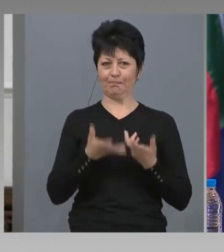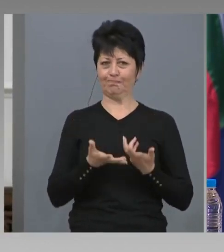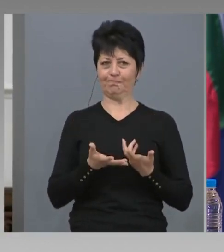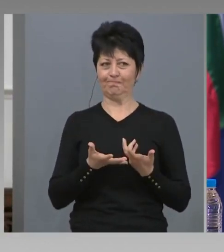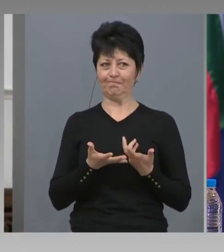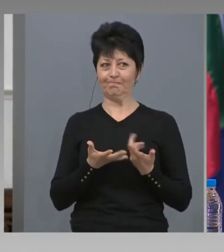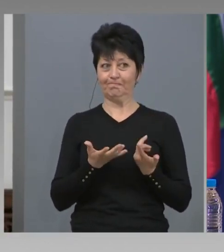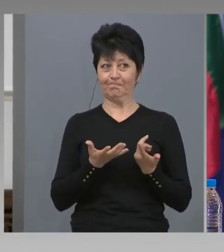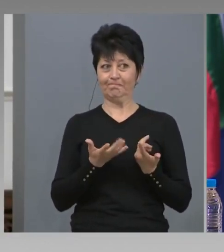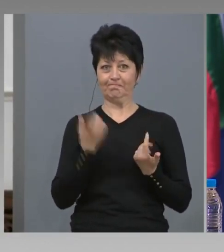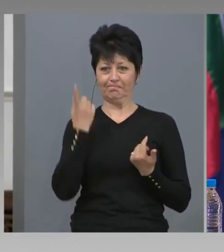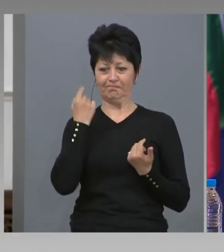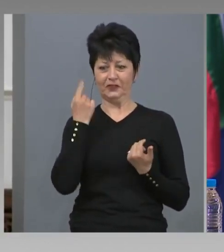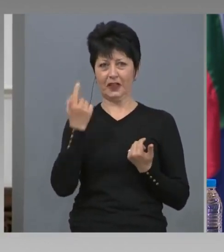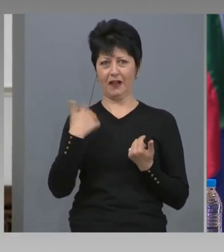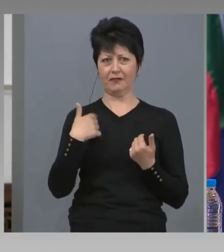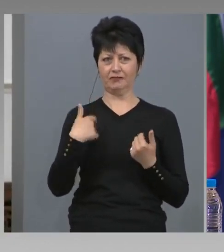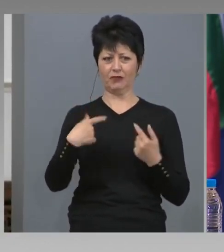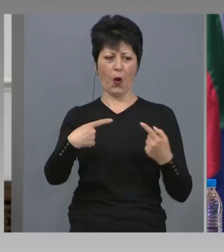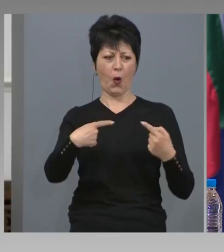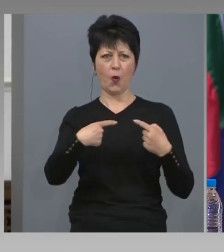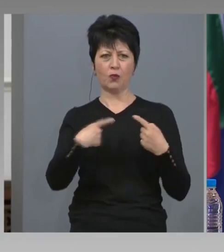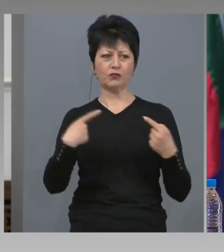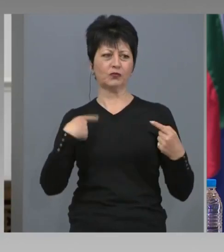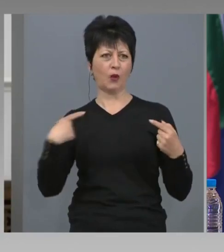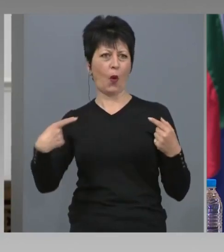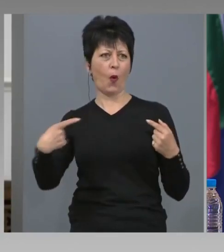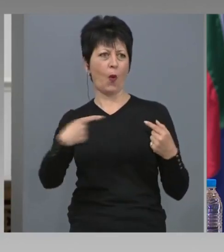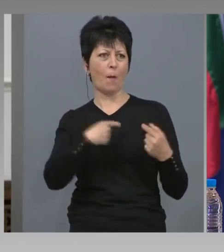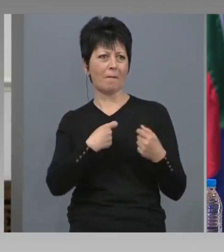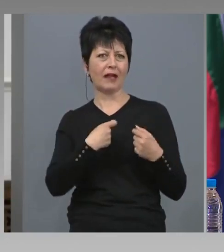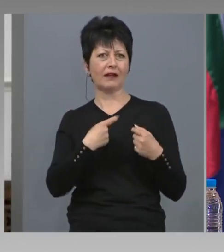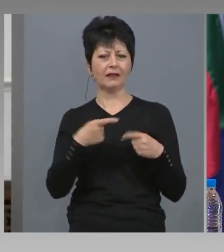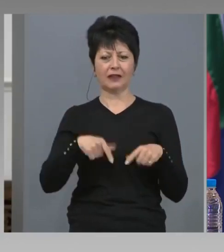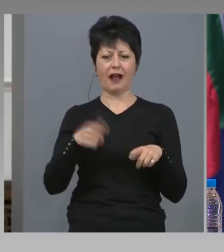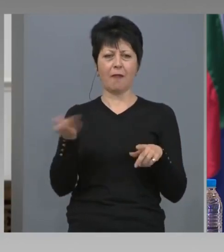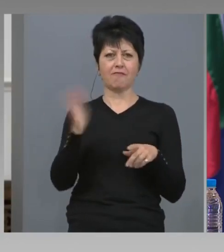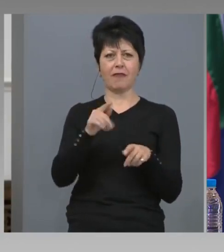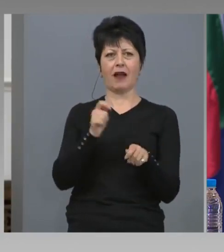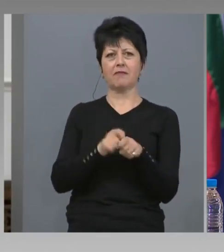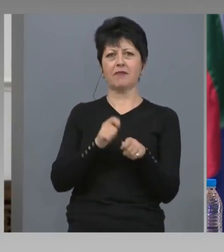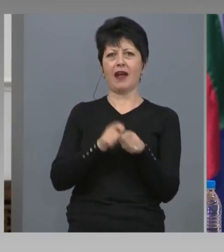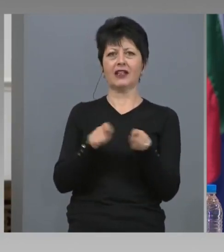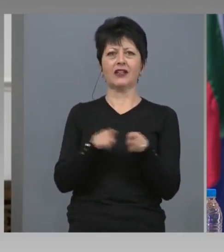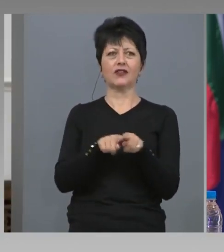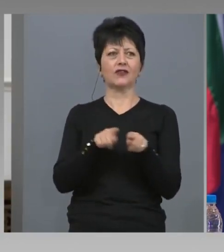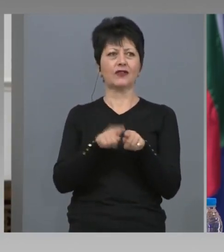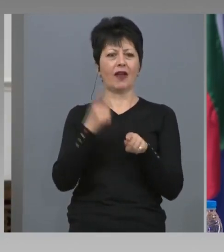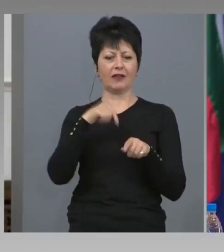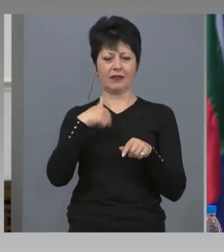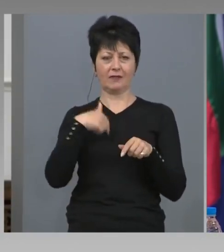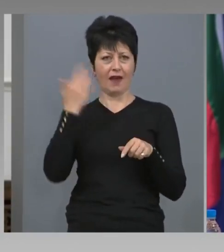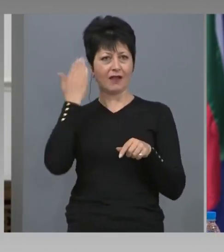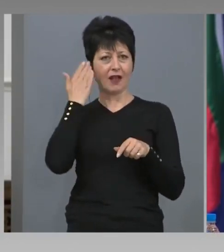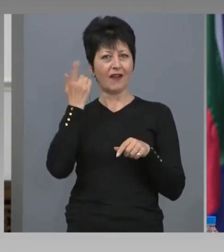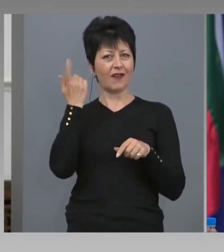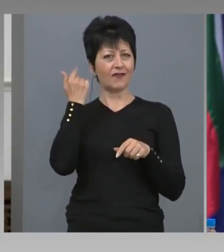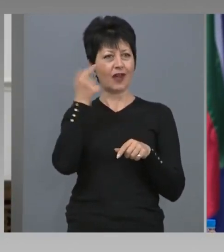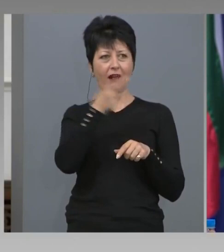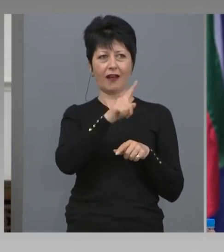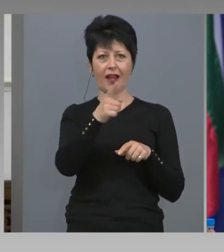ги убих вчера, уж ги погребах, уж бяха затворени и пак същото правите сега. И после ние сме виновни. Вие вчера не ни